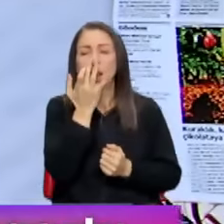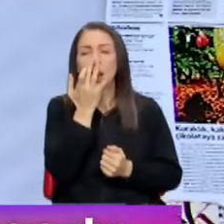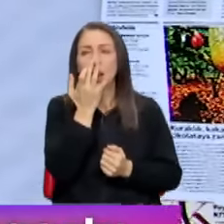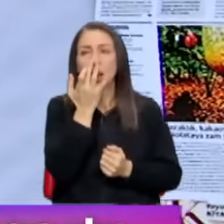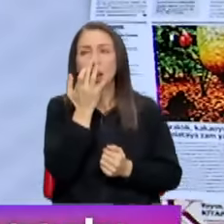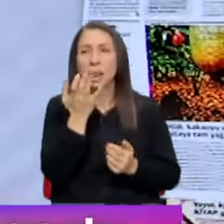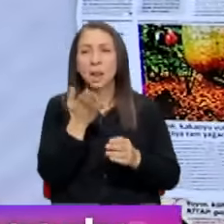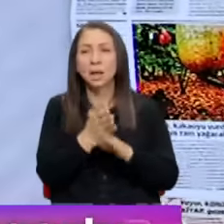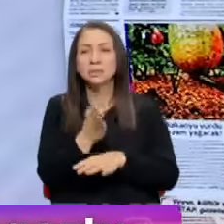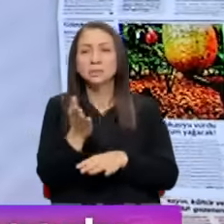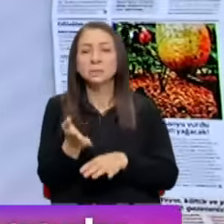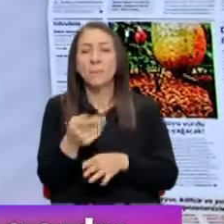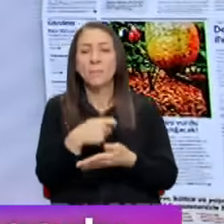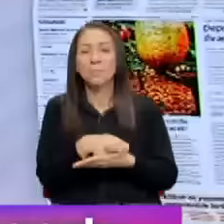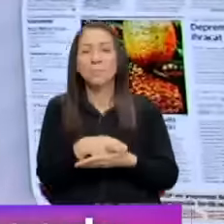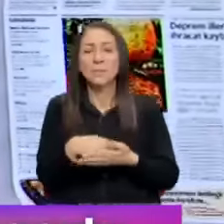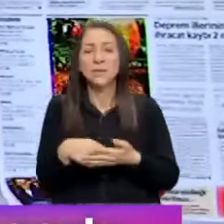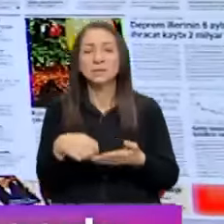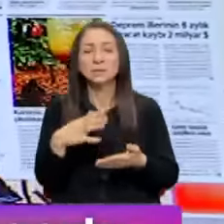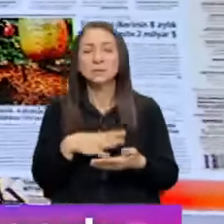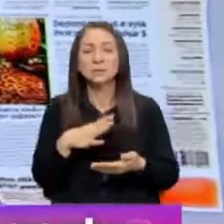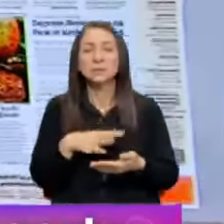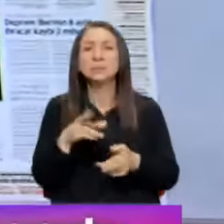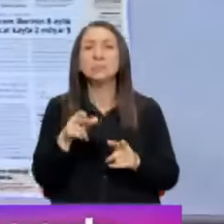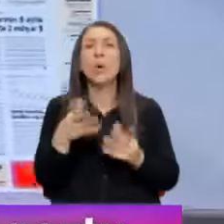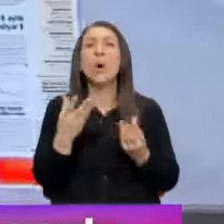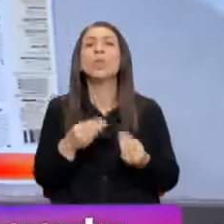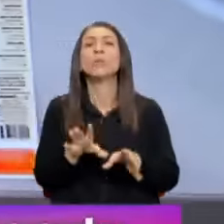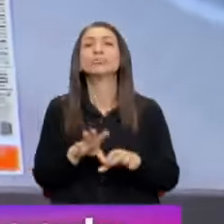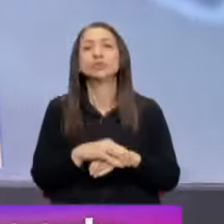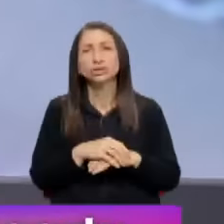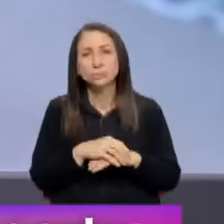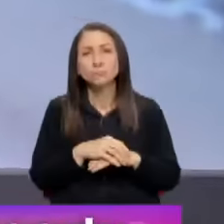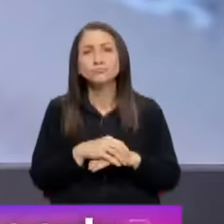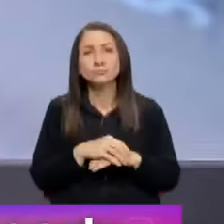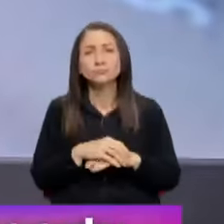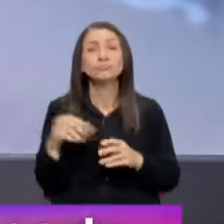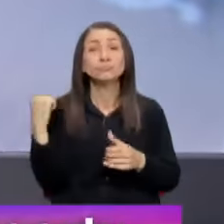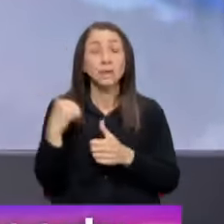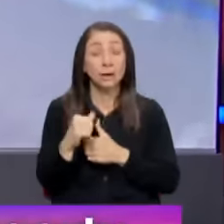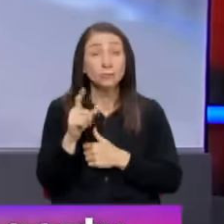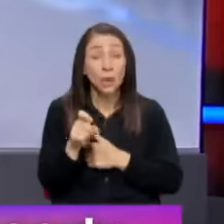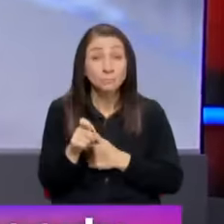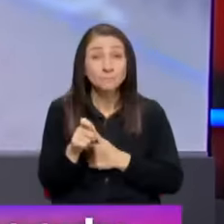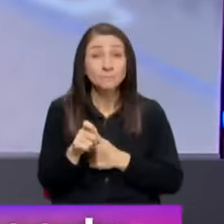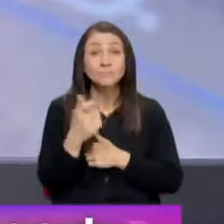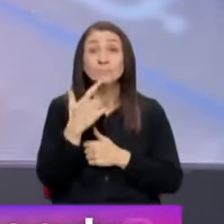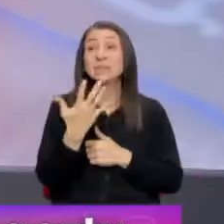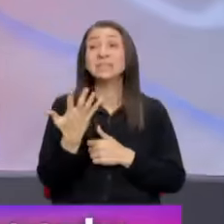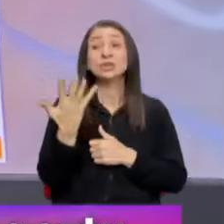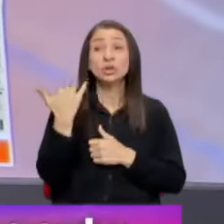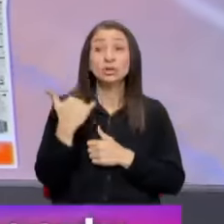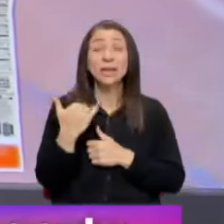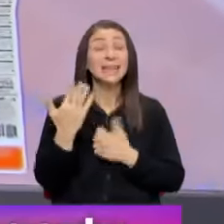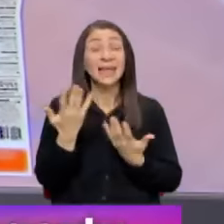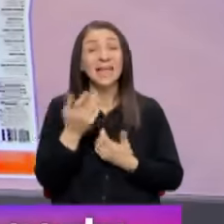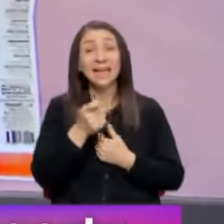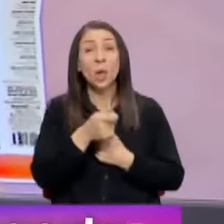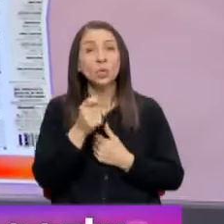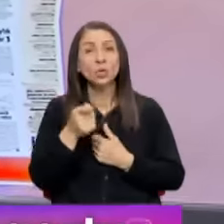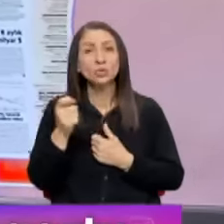ki aslında maaşınız istediğiniz ölçüde artmamış. Tekrar soralım. 5 yıl önce neye ne